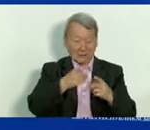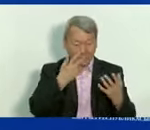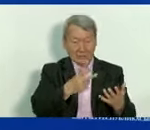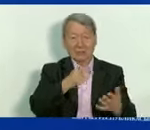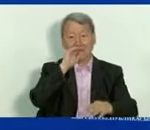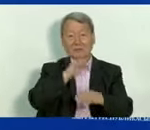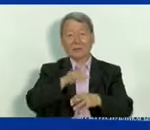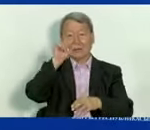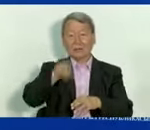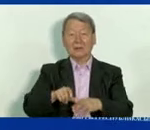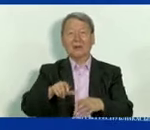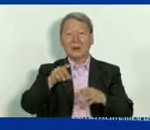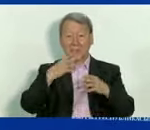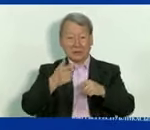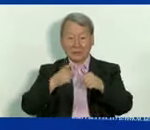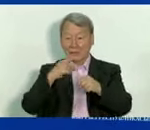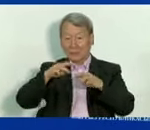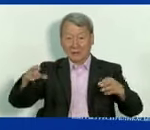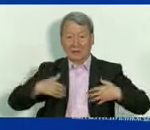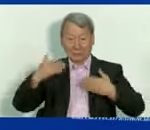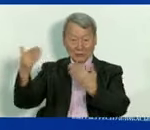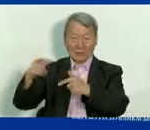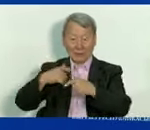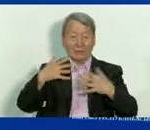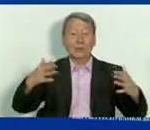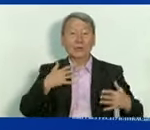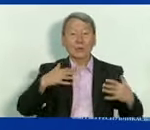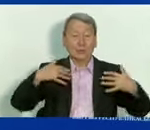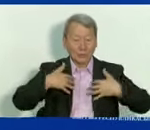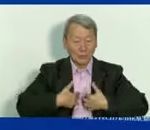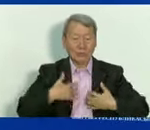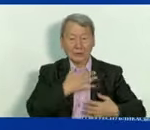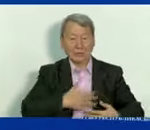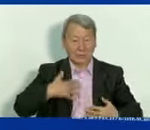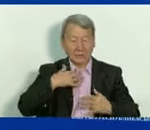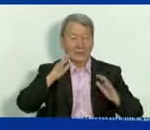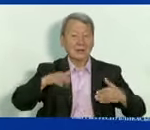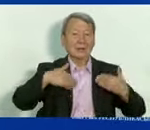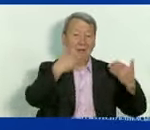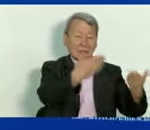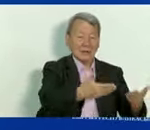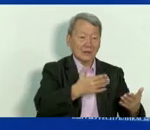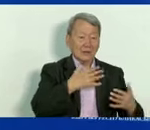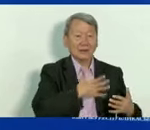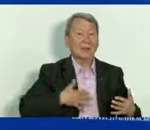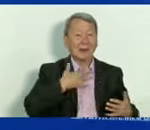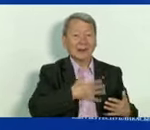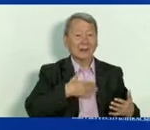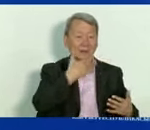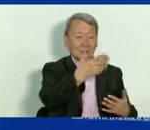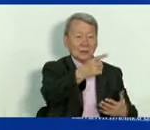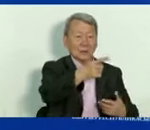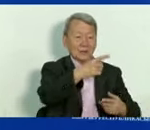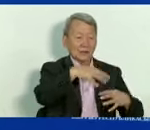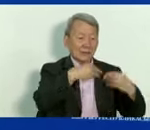результат получился. Министерство здравоохранения с глубоким прискорбием выражает соболезнования родным